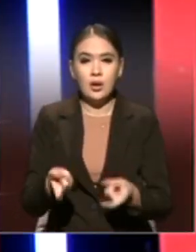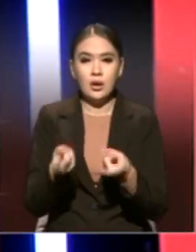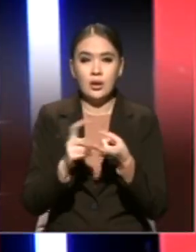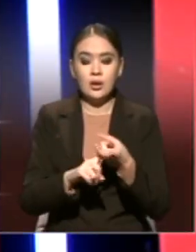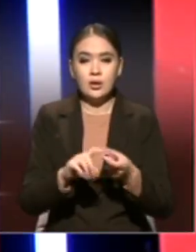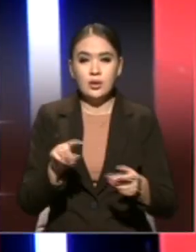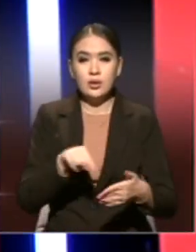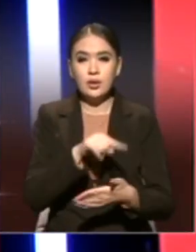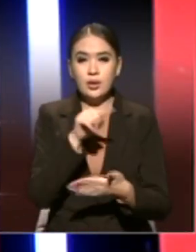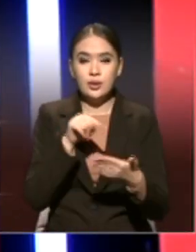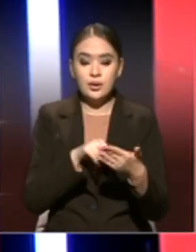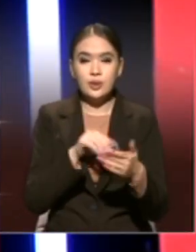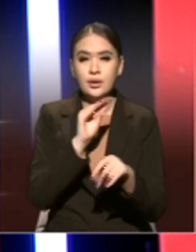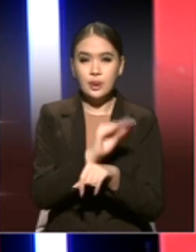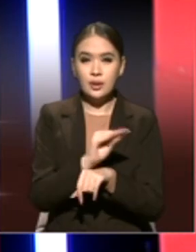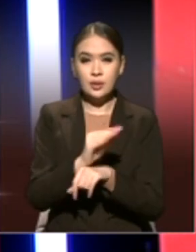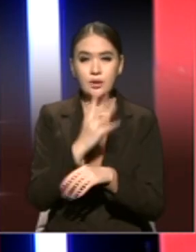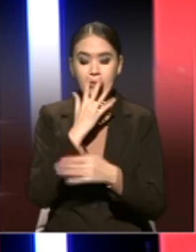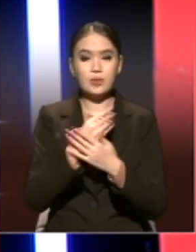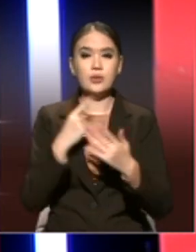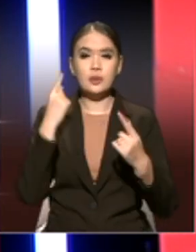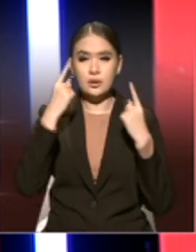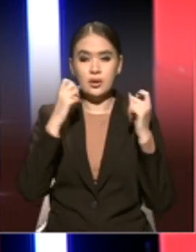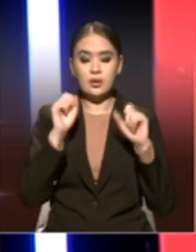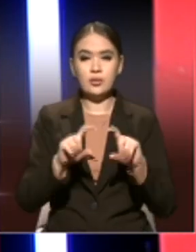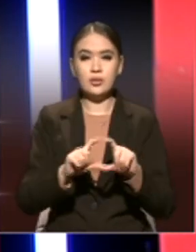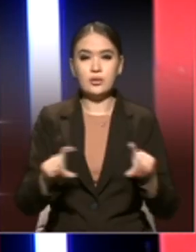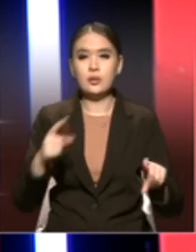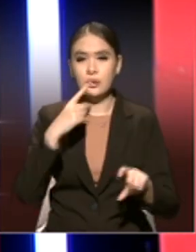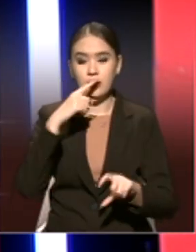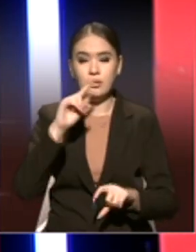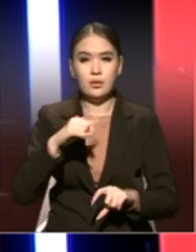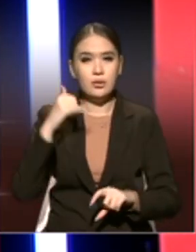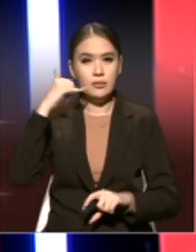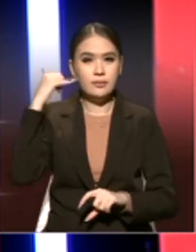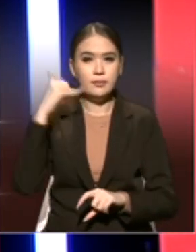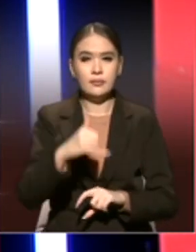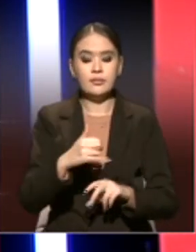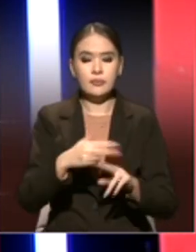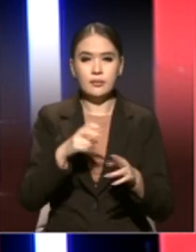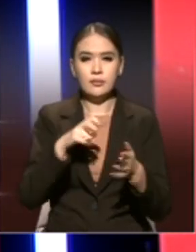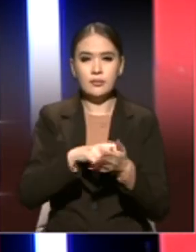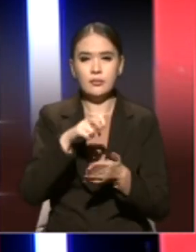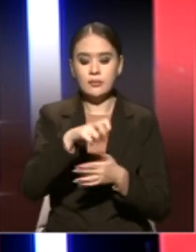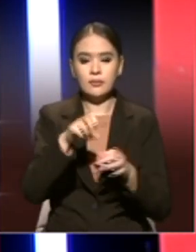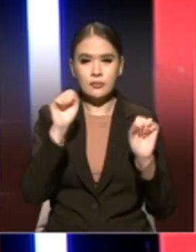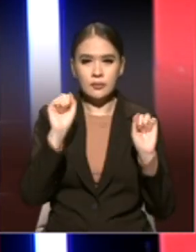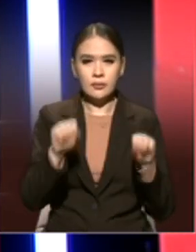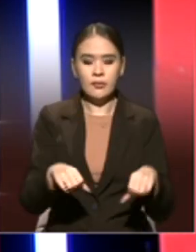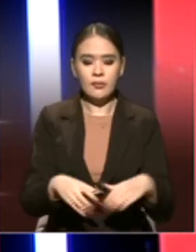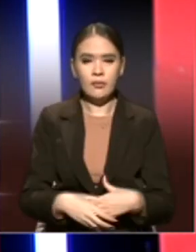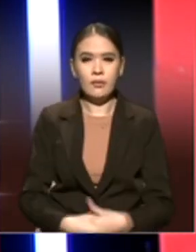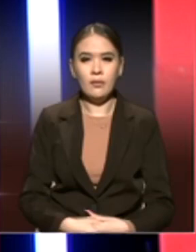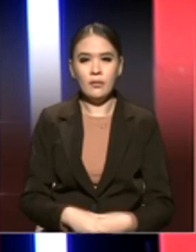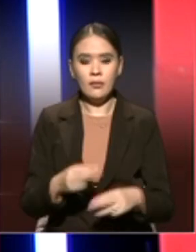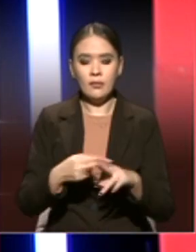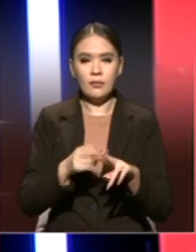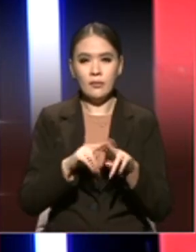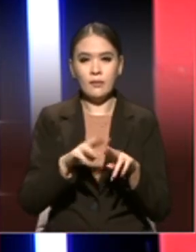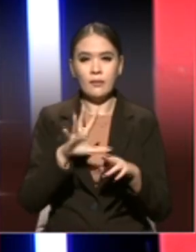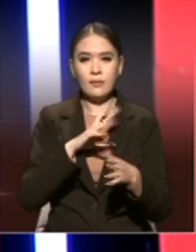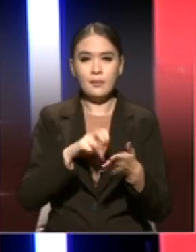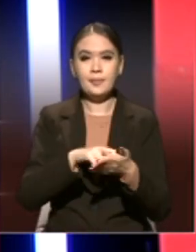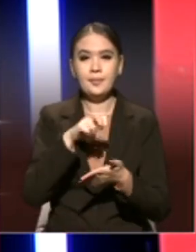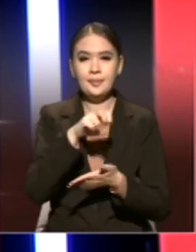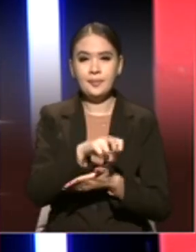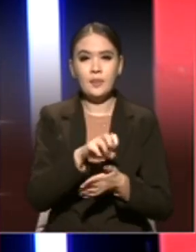өздеріңіздің қоятын сұрақтарыңыз, қосатын ойларыңыз болса, мына төменде көрсетілген телефон нөмірлеріне қоңырау шалыңыздар, WhatsApp желімізге хабарлама жіберсеңіздер болады. Және ол хабарлама